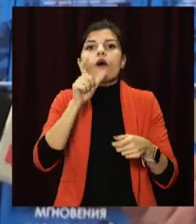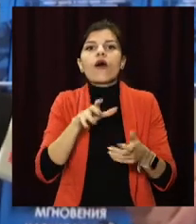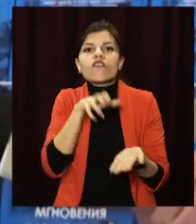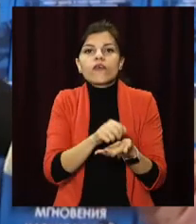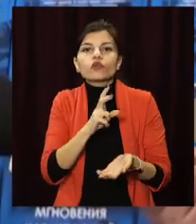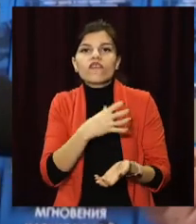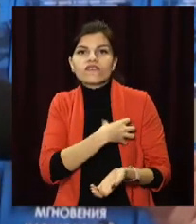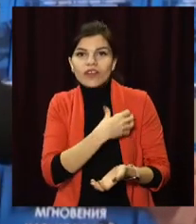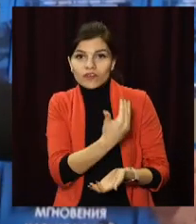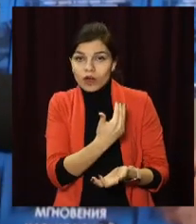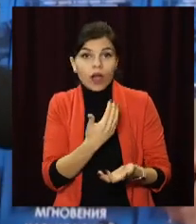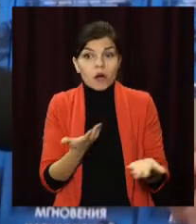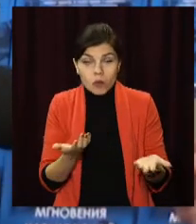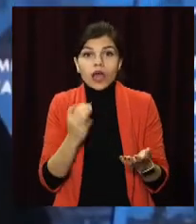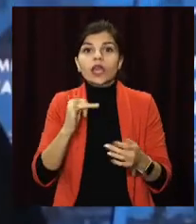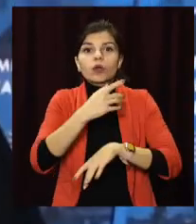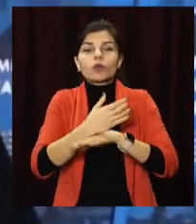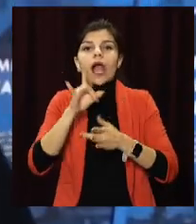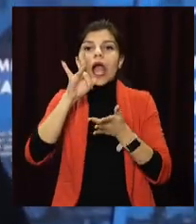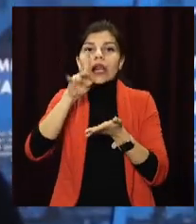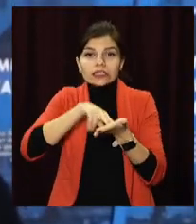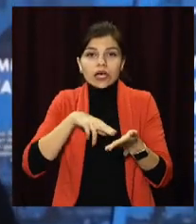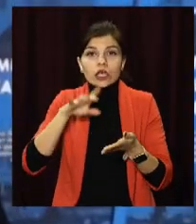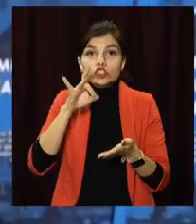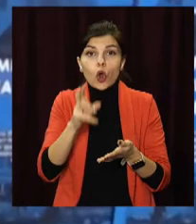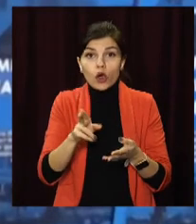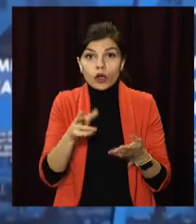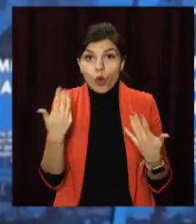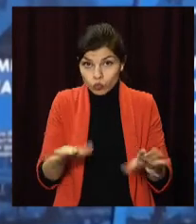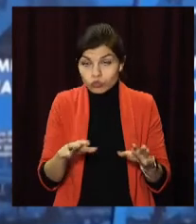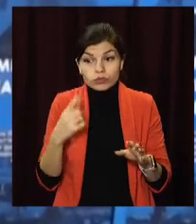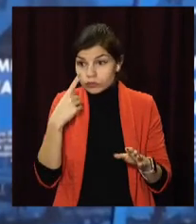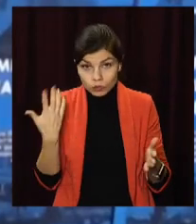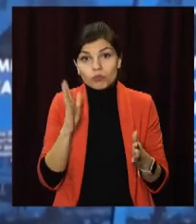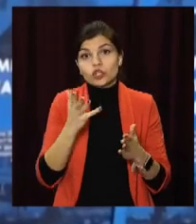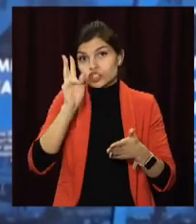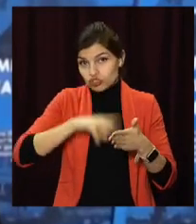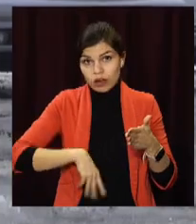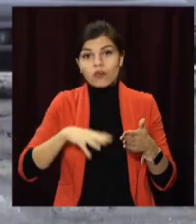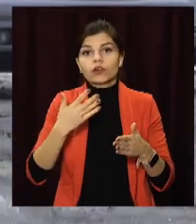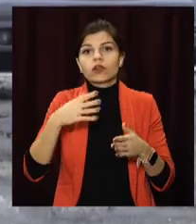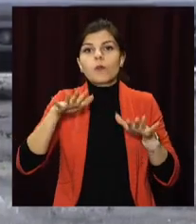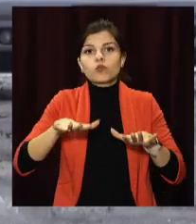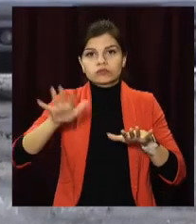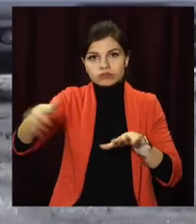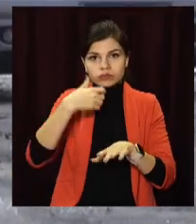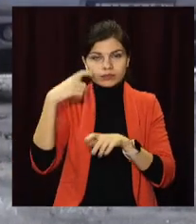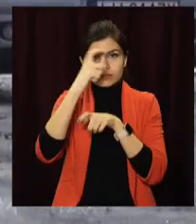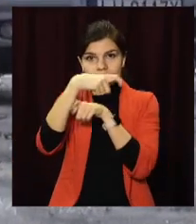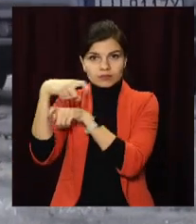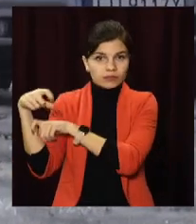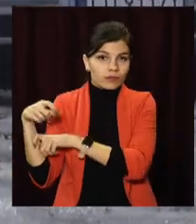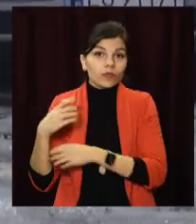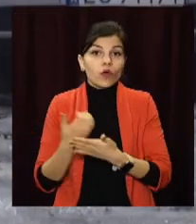он просрочил все сроки регистрации, такие машины будут выявляться, и они будут отправляться на штрафплощадку. Відтак поліція